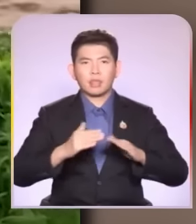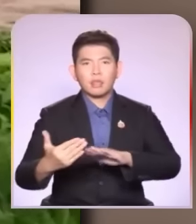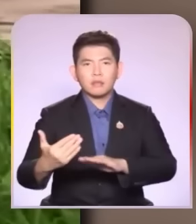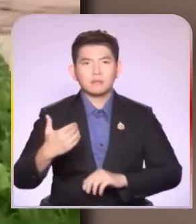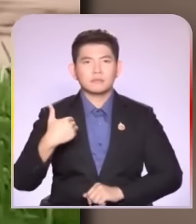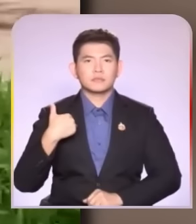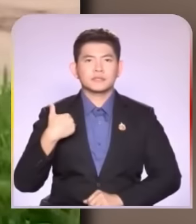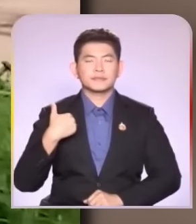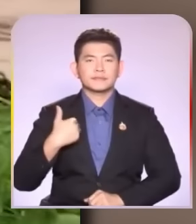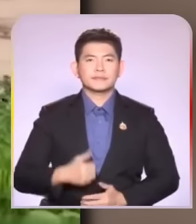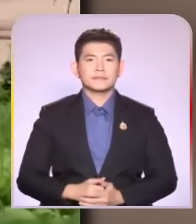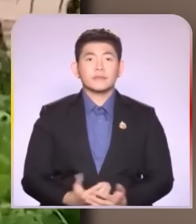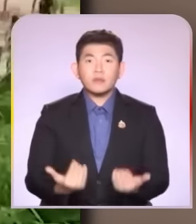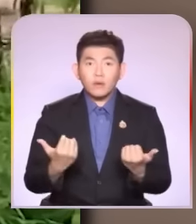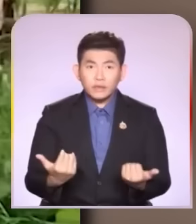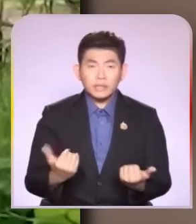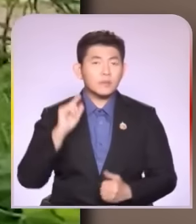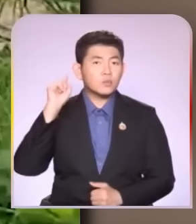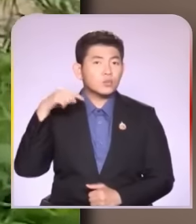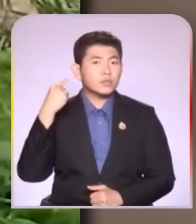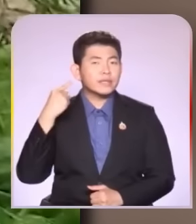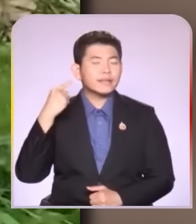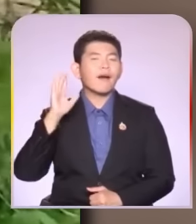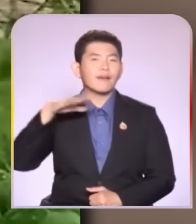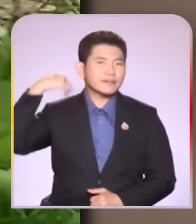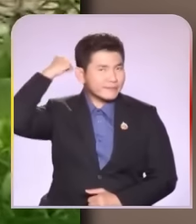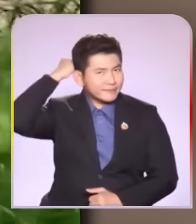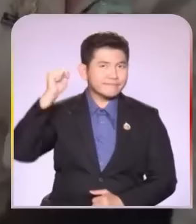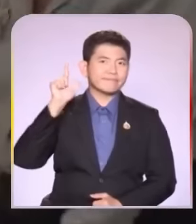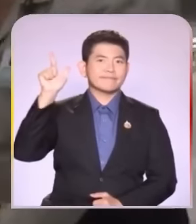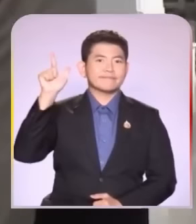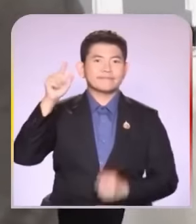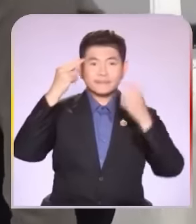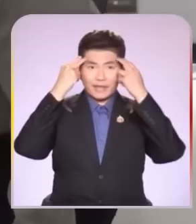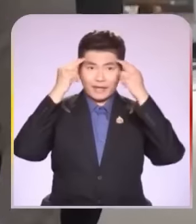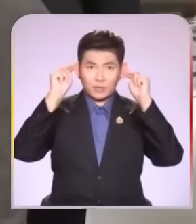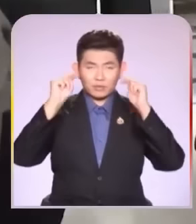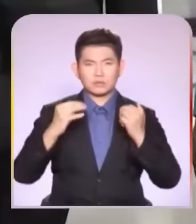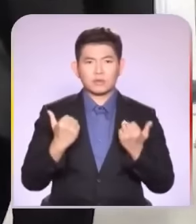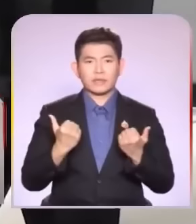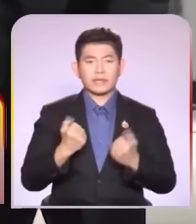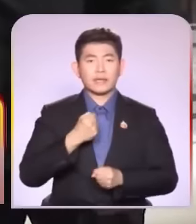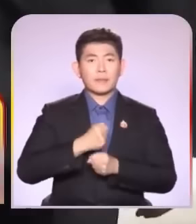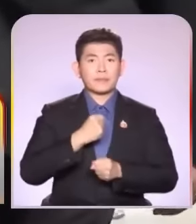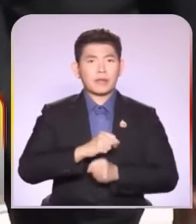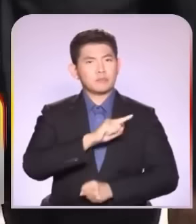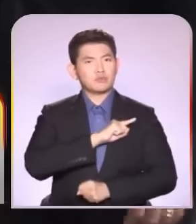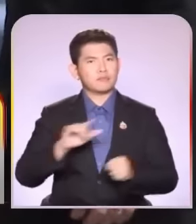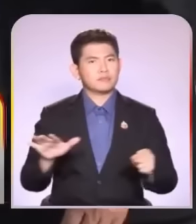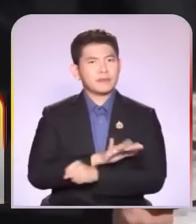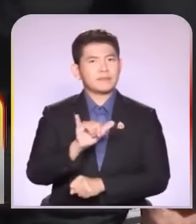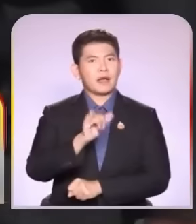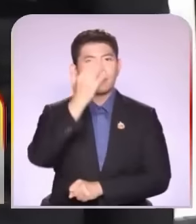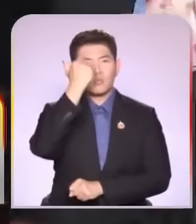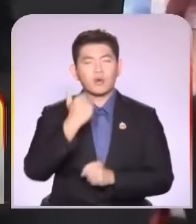ระแสน้ำนะคะแล้วล่าสุดค่ะนางสาวแพทองธารชินวัตรนายกรัฐมนตรีแม้ว่าจะยังไม่สามารถปฏิบัติหน้าที่ได้เพราะว่าอยู่ระหว่